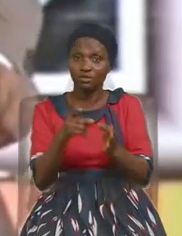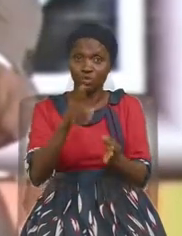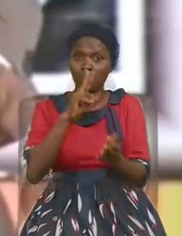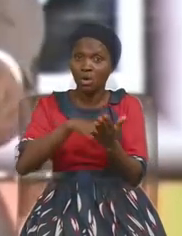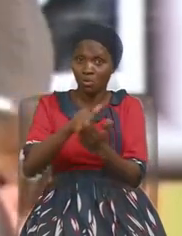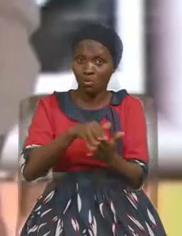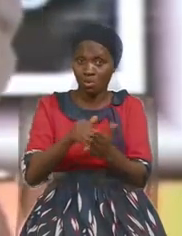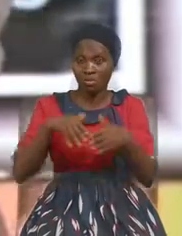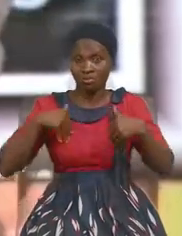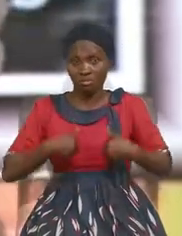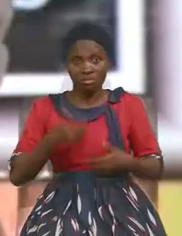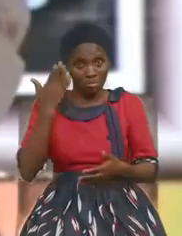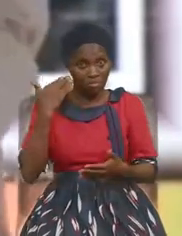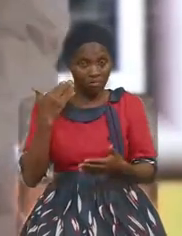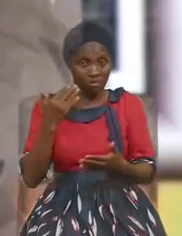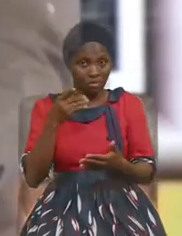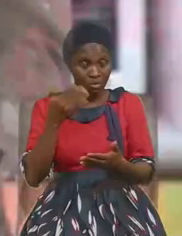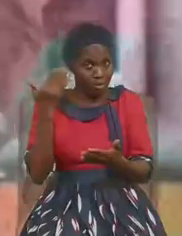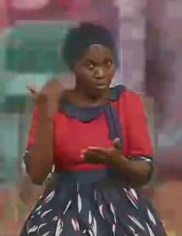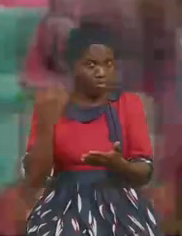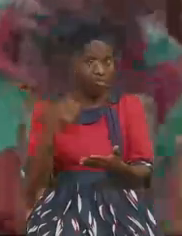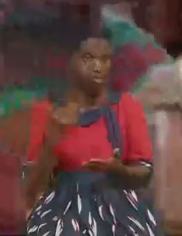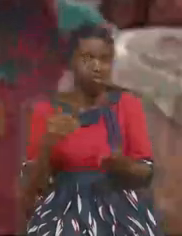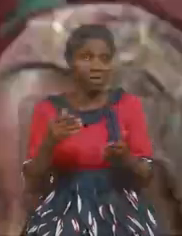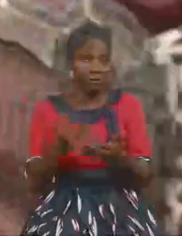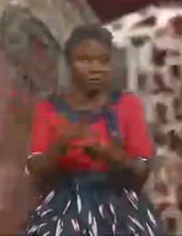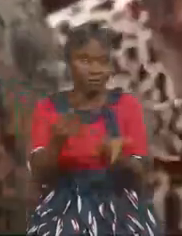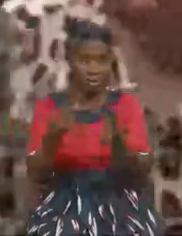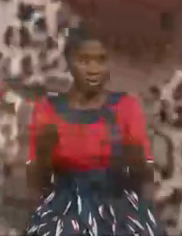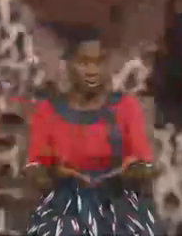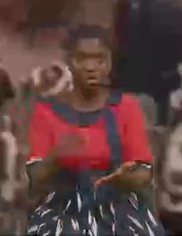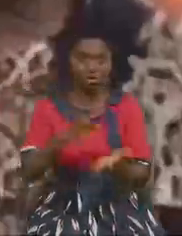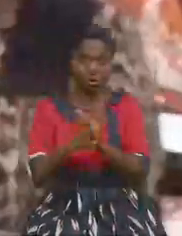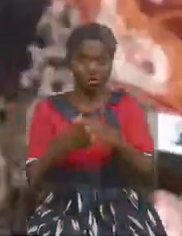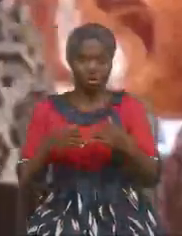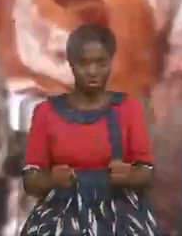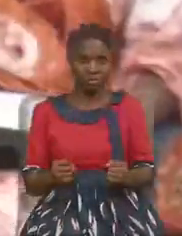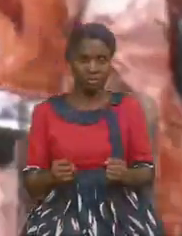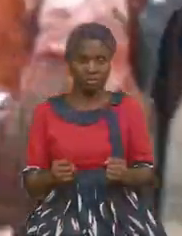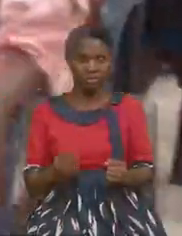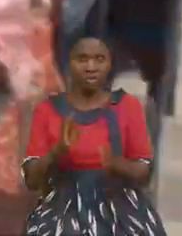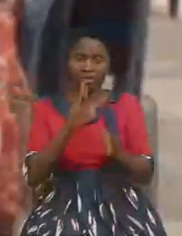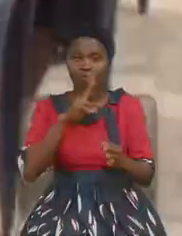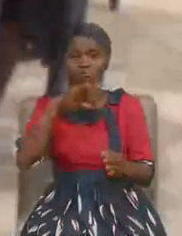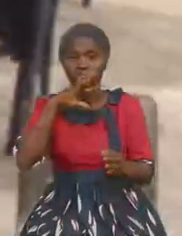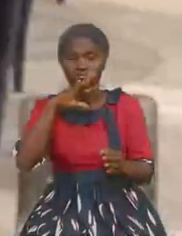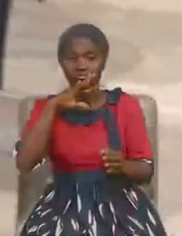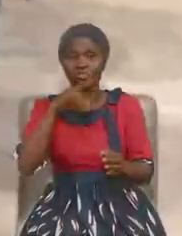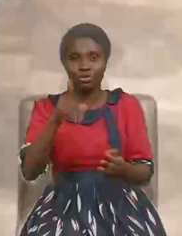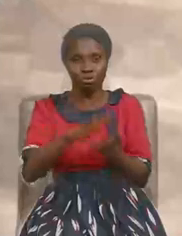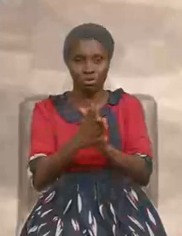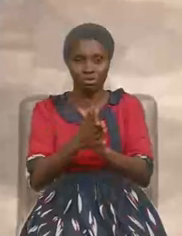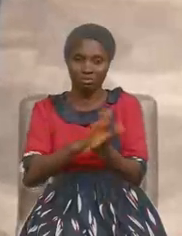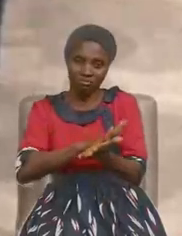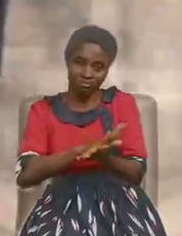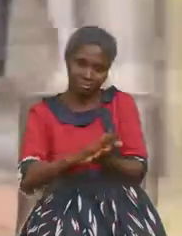venir, tu seras fort. Si tu étais sale, souillé, tu seras propre. Et